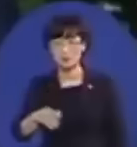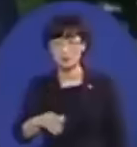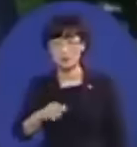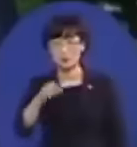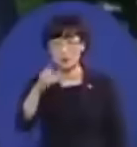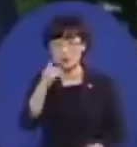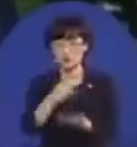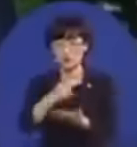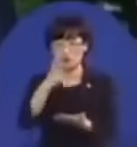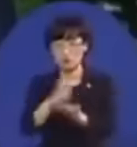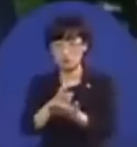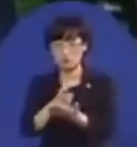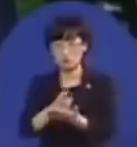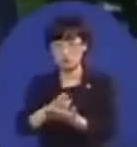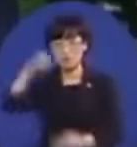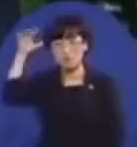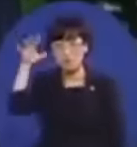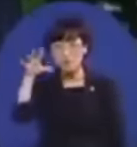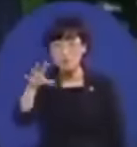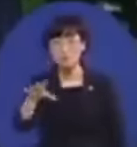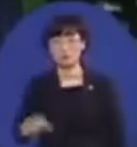윤리적인 빛,